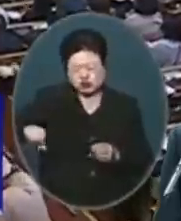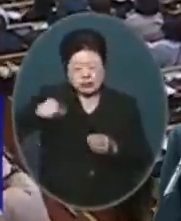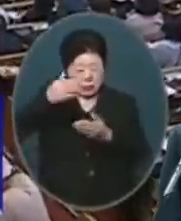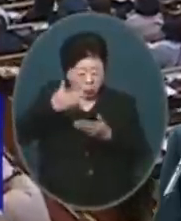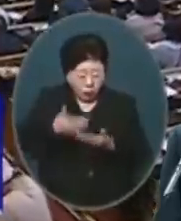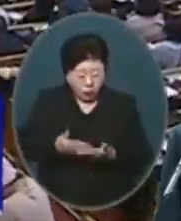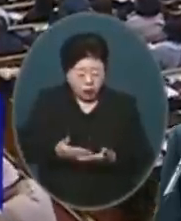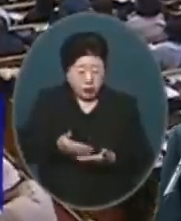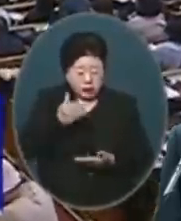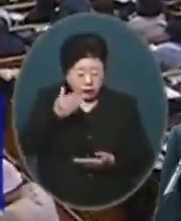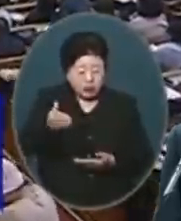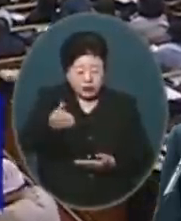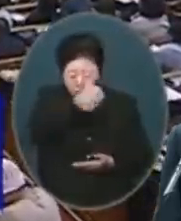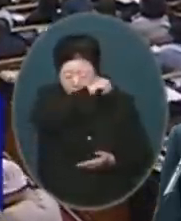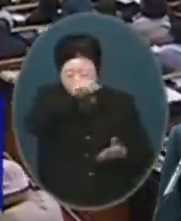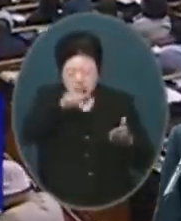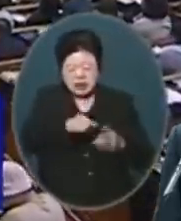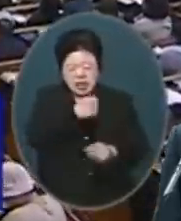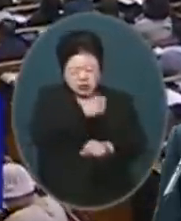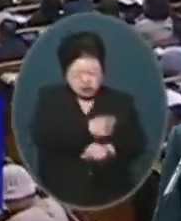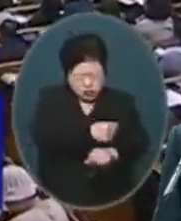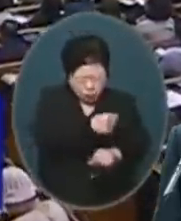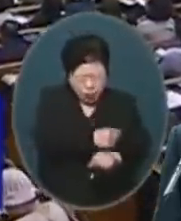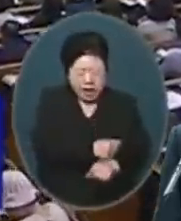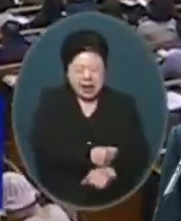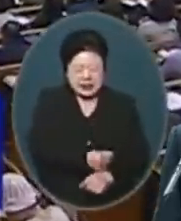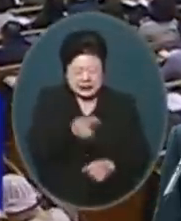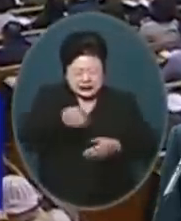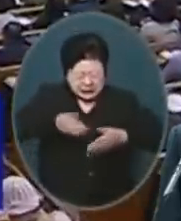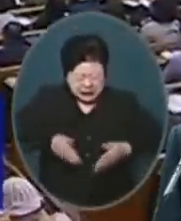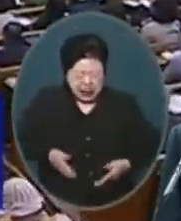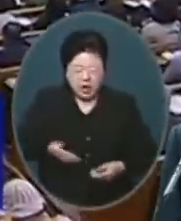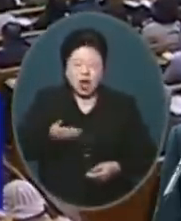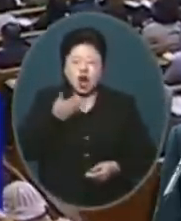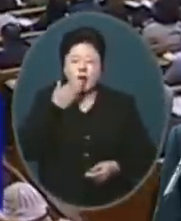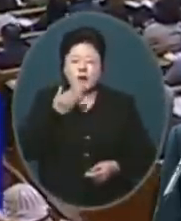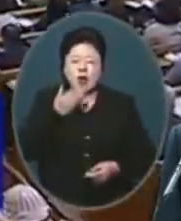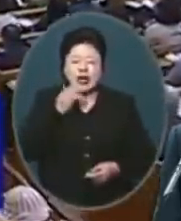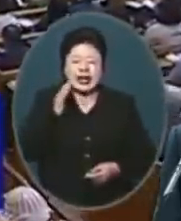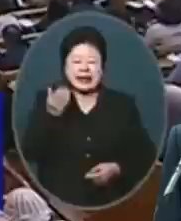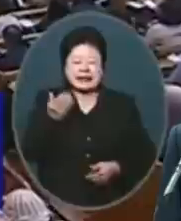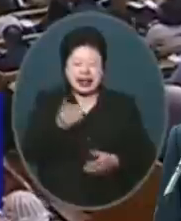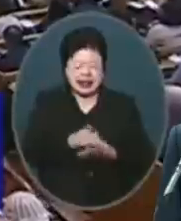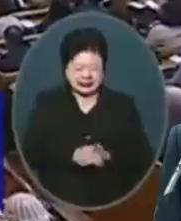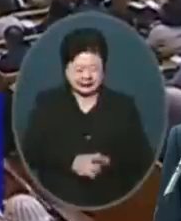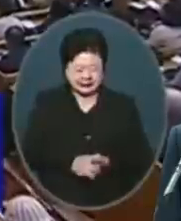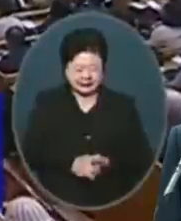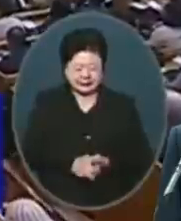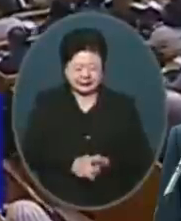받고 너는 내 평생에 수고하여 그 소산을 먹으리라.